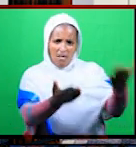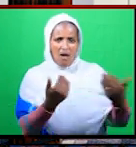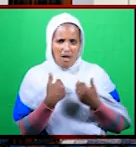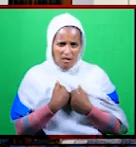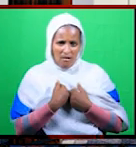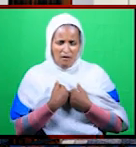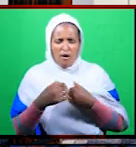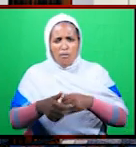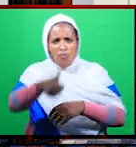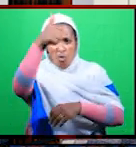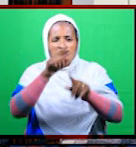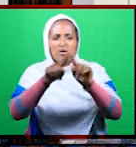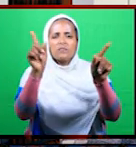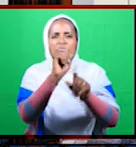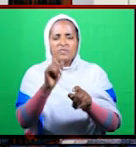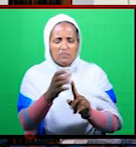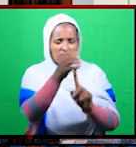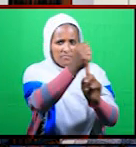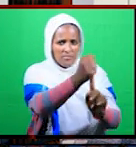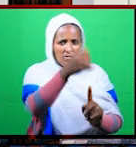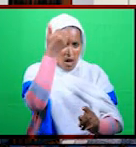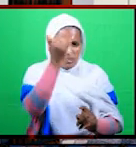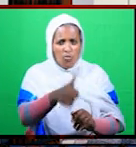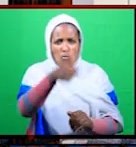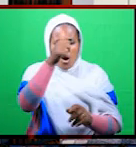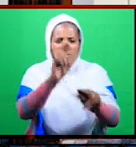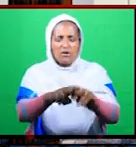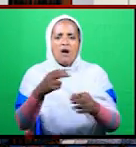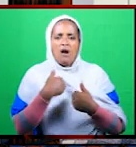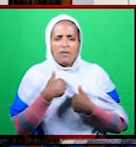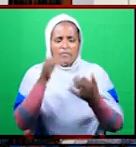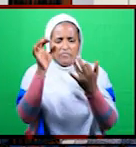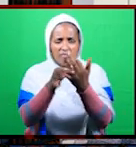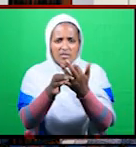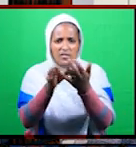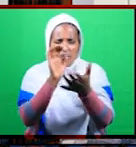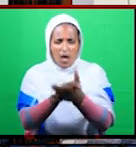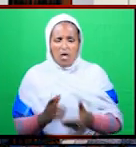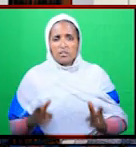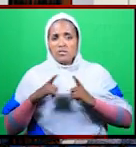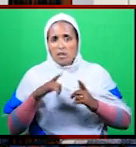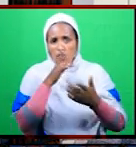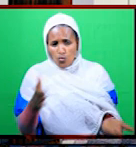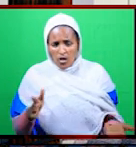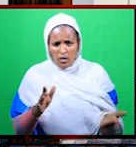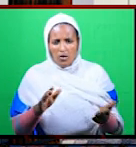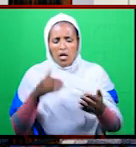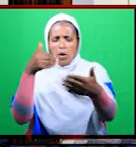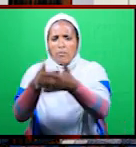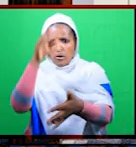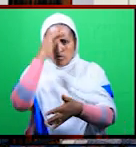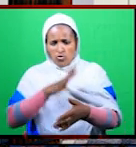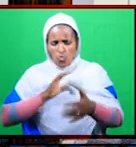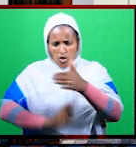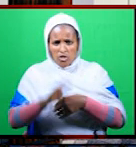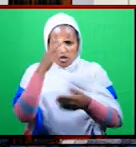በምክንያትነት ቀርቧል። በዋናነት ግን በጭብጥነት ያስቀመጠችው ትዳር ሳይኖረኝ